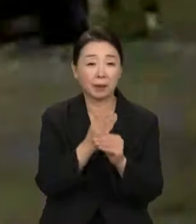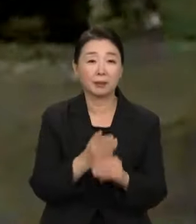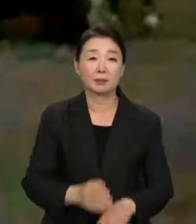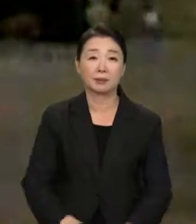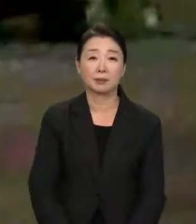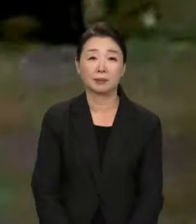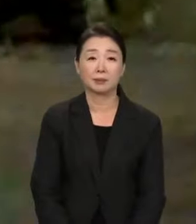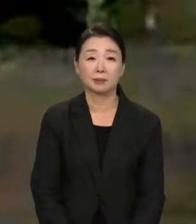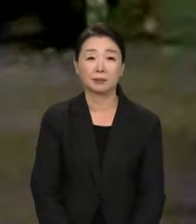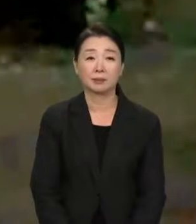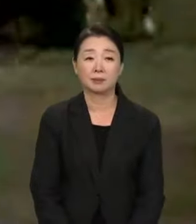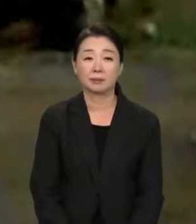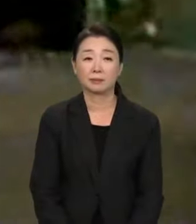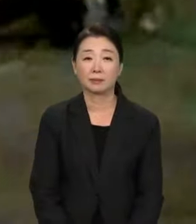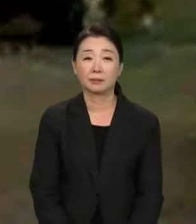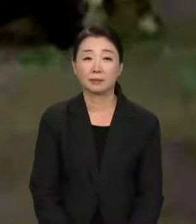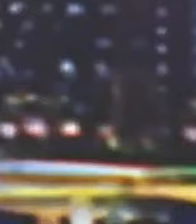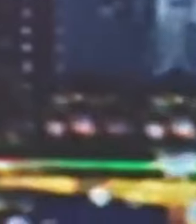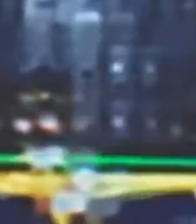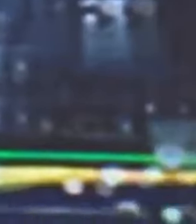JTBC 심가은입니다.